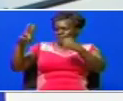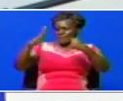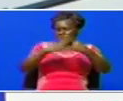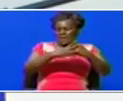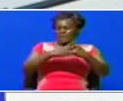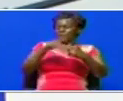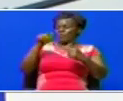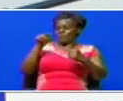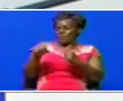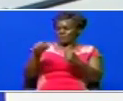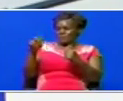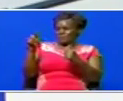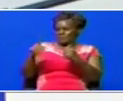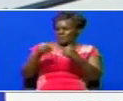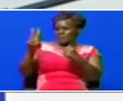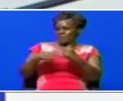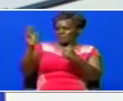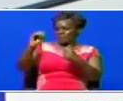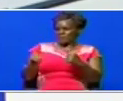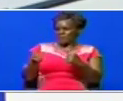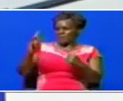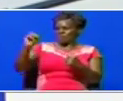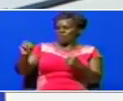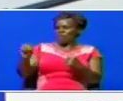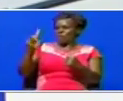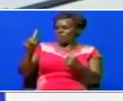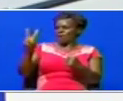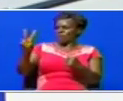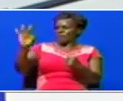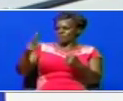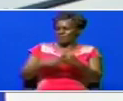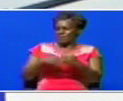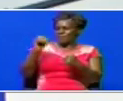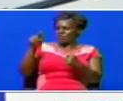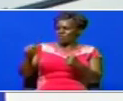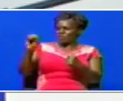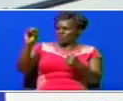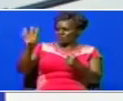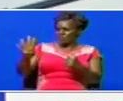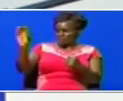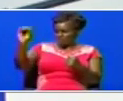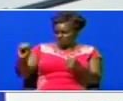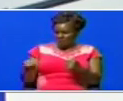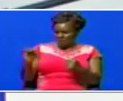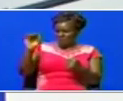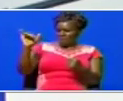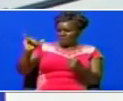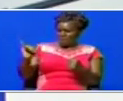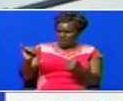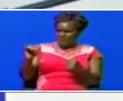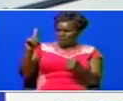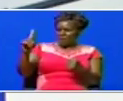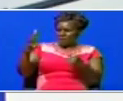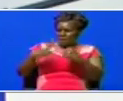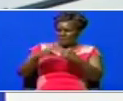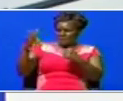98.61%. Michael Maura, 127, 0.04%. Joseph Nyaga, 198,